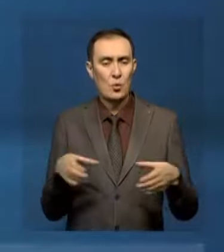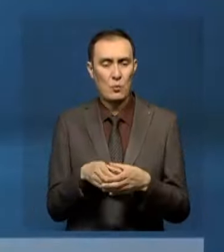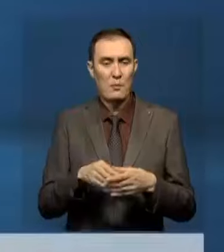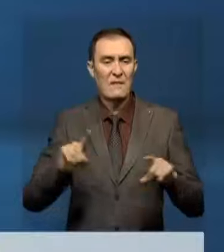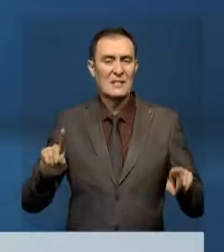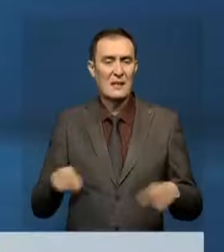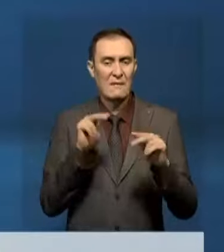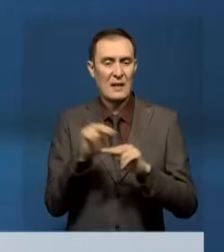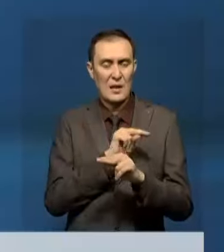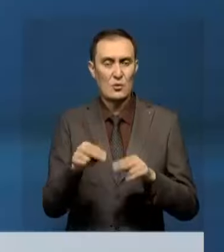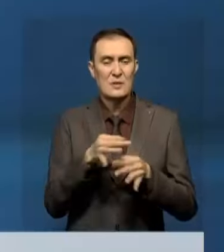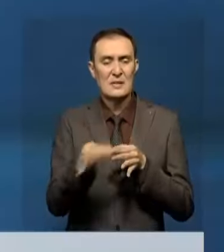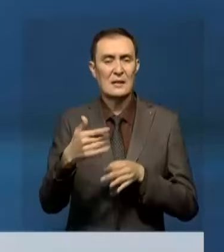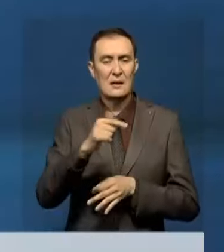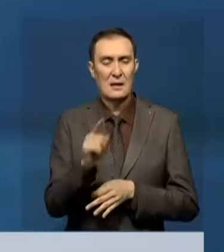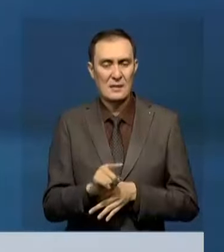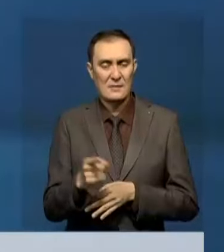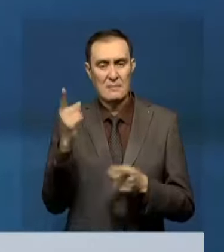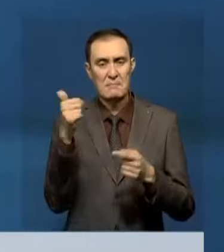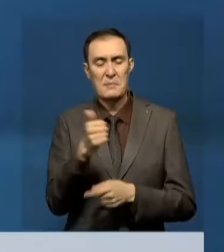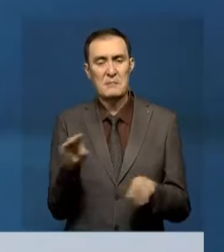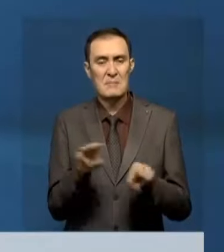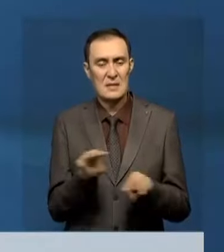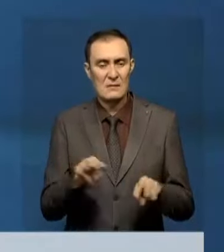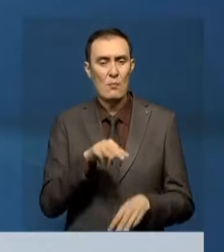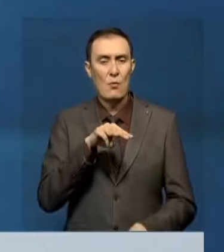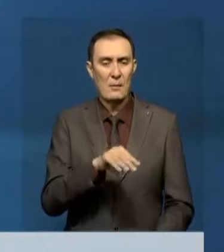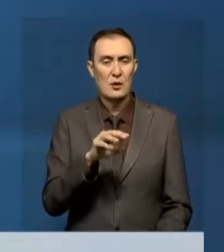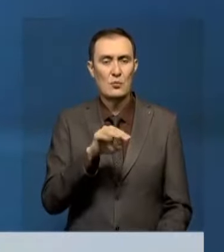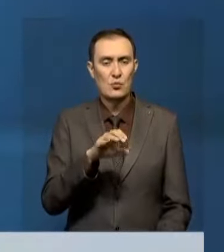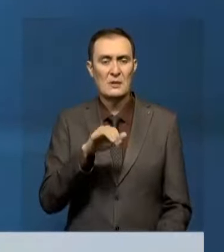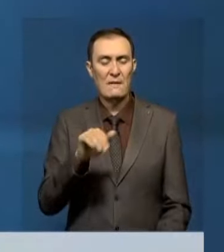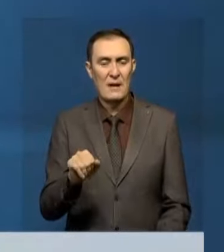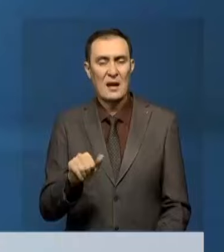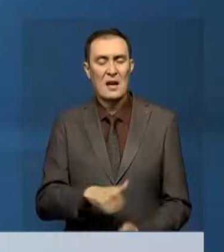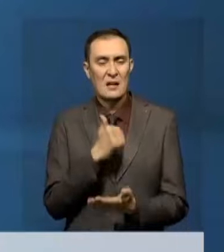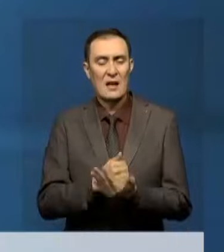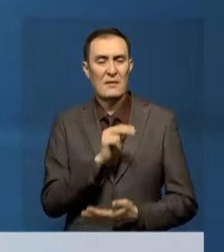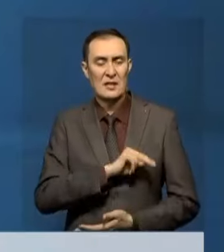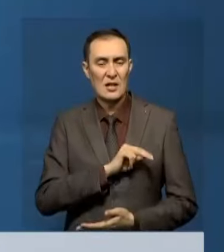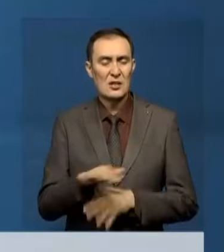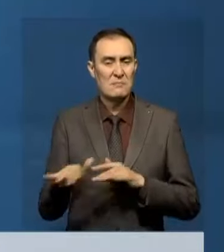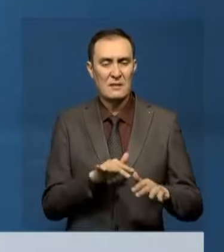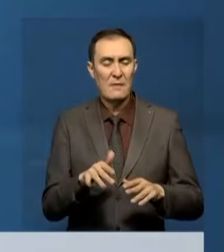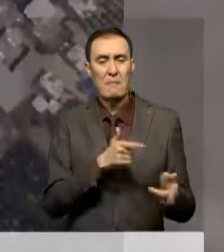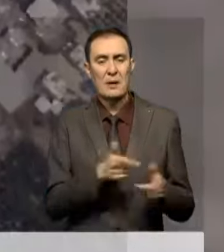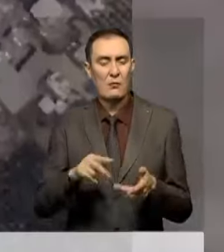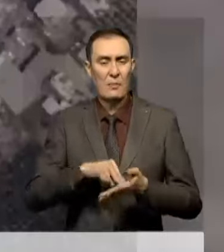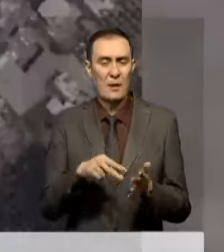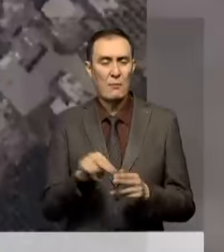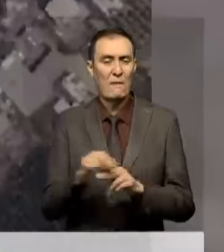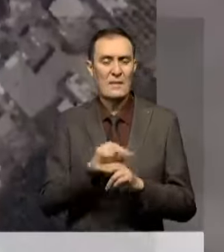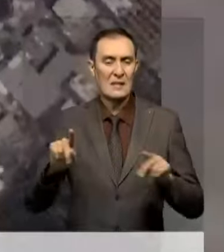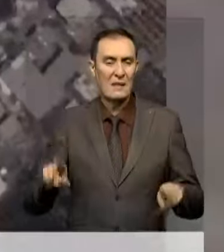по восстановлению сектора Газа. Как заявил премьер-министр страны Мухаммед Мустафа, главной задачей миссии станет разработка планов